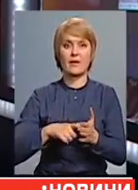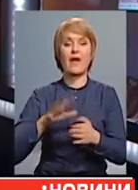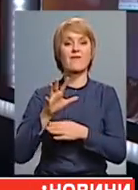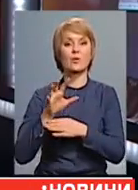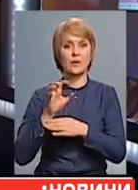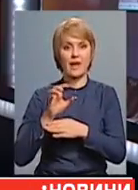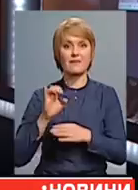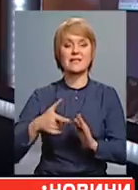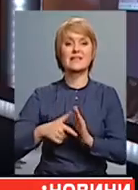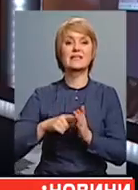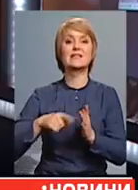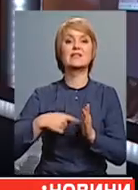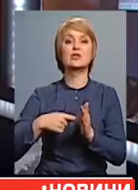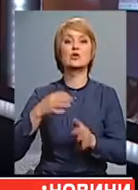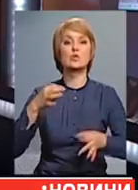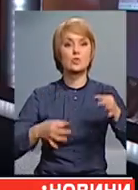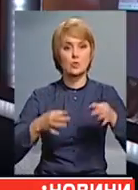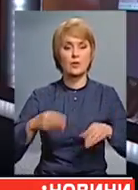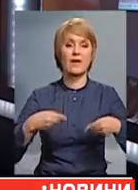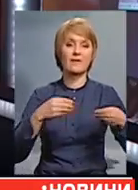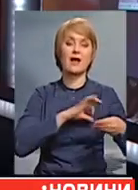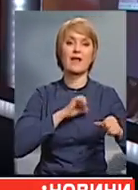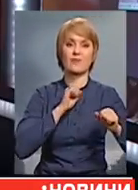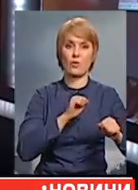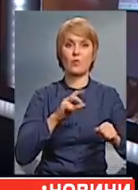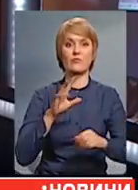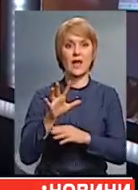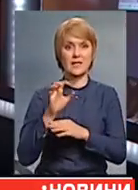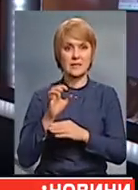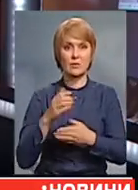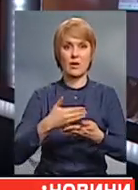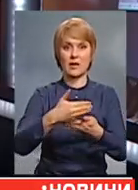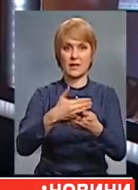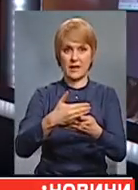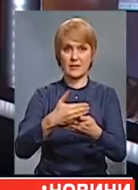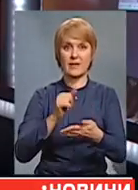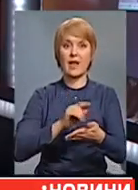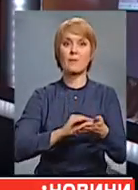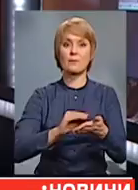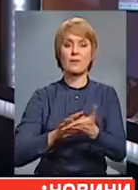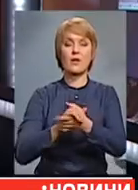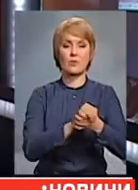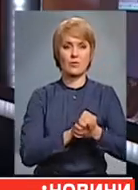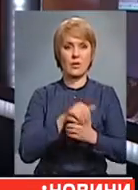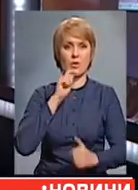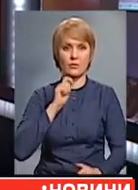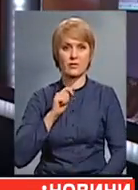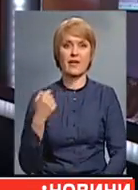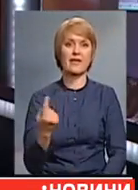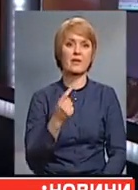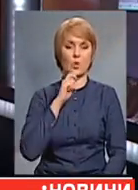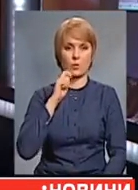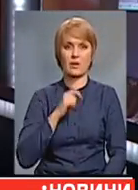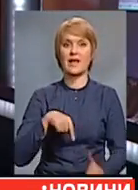області виклав у Фейсбук адвокат Ілля Новіков. На знімку перед Савченко екран монітора, а на ньому напис «United Ukraine – єдина Україна».